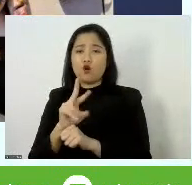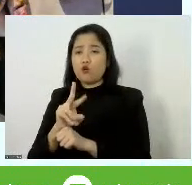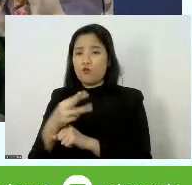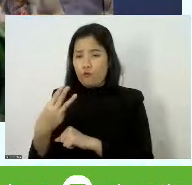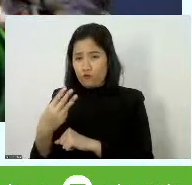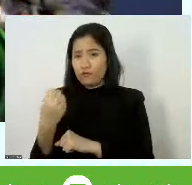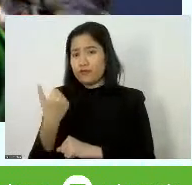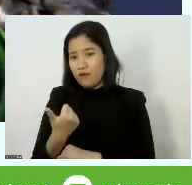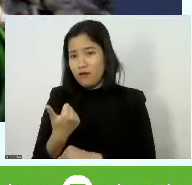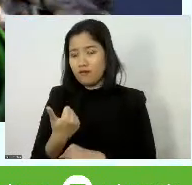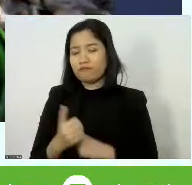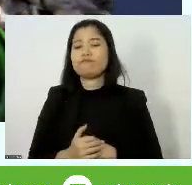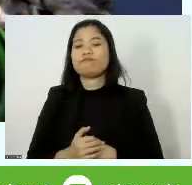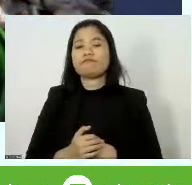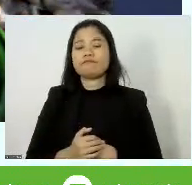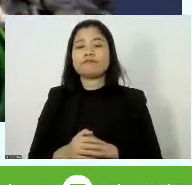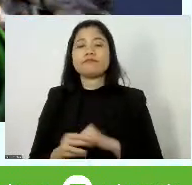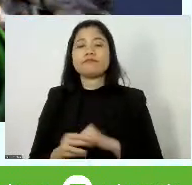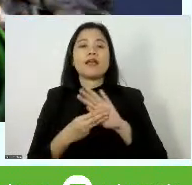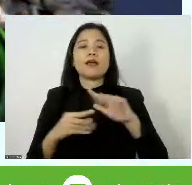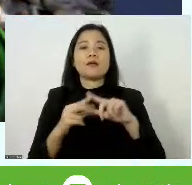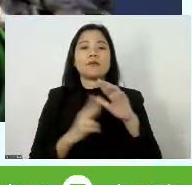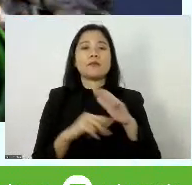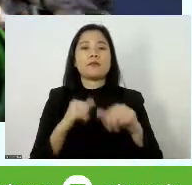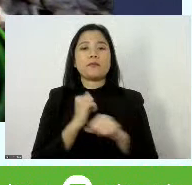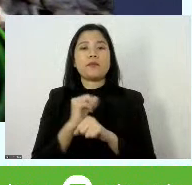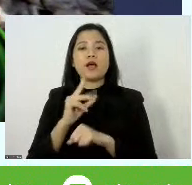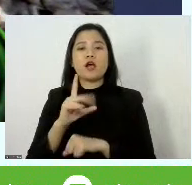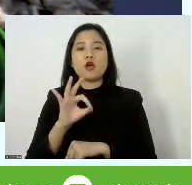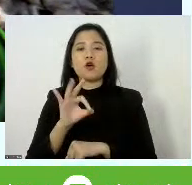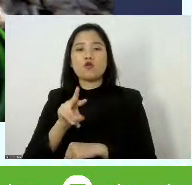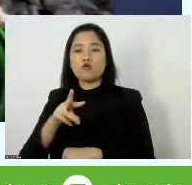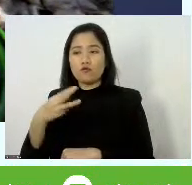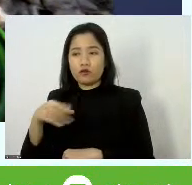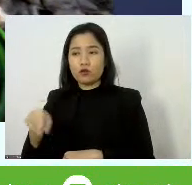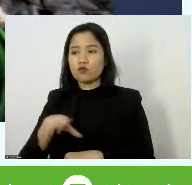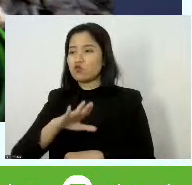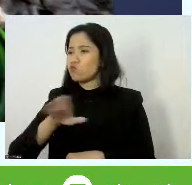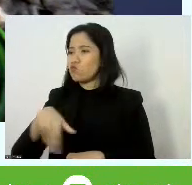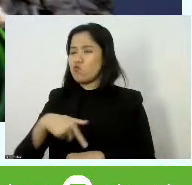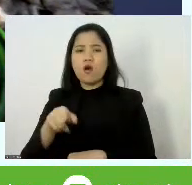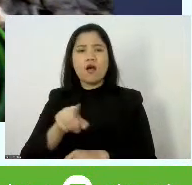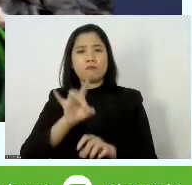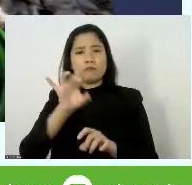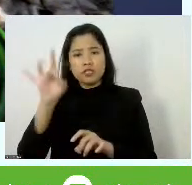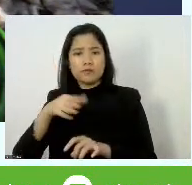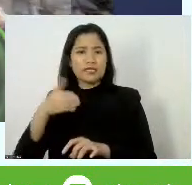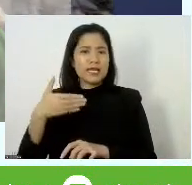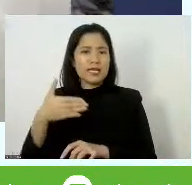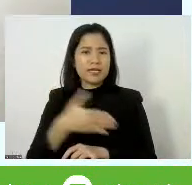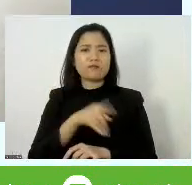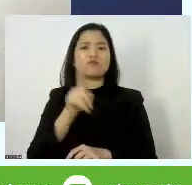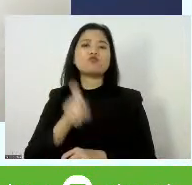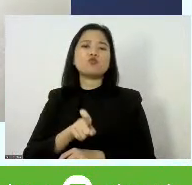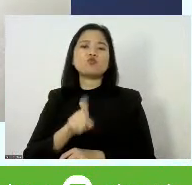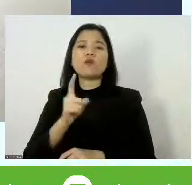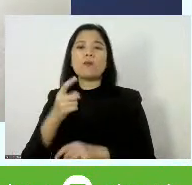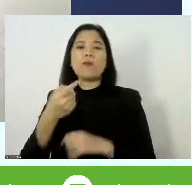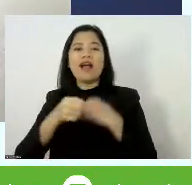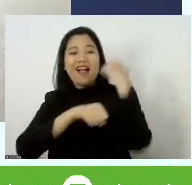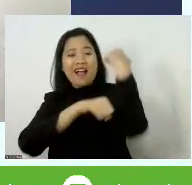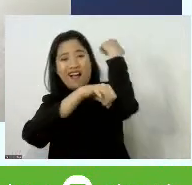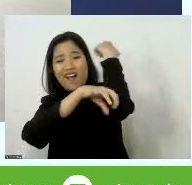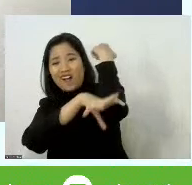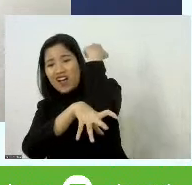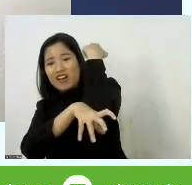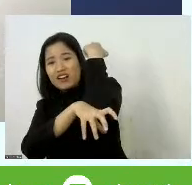emang kok itu dibutuhkan oleh banyak spesies Sumenep saudara perikanan itu karena tempatnya akar-akarnya itu